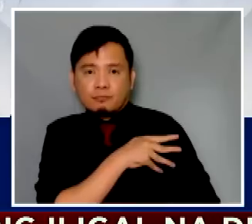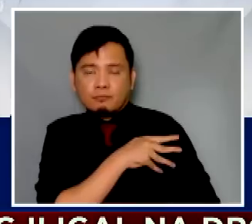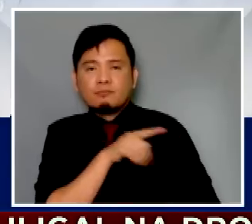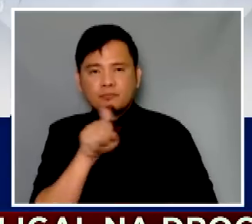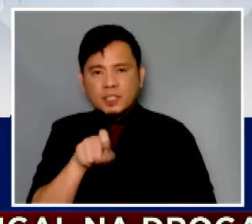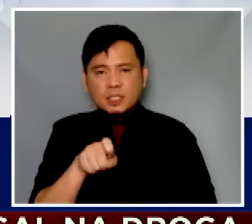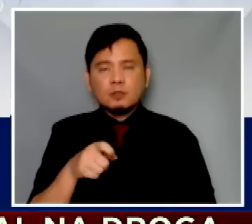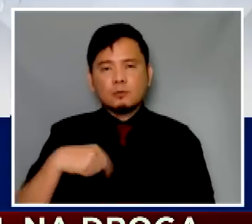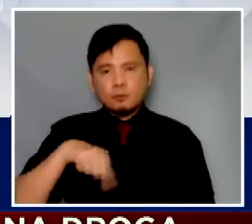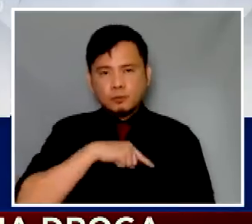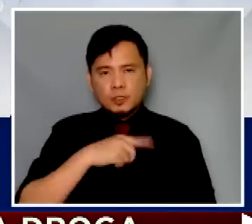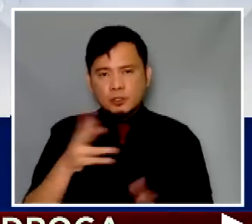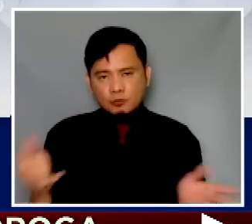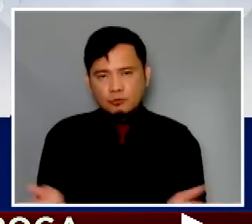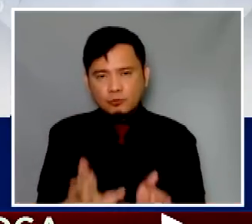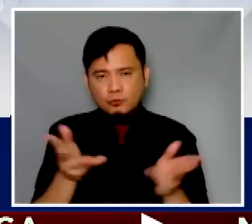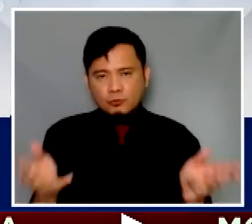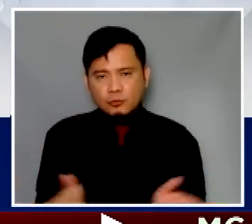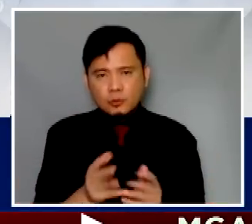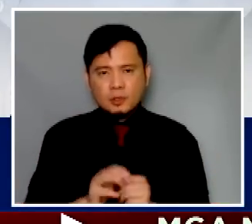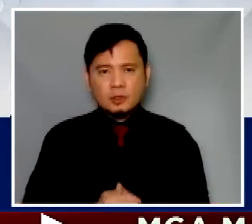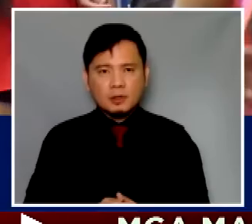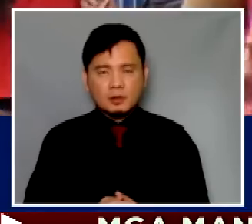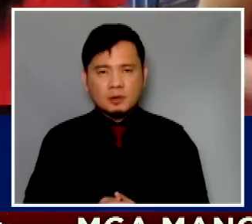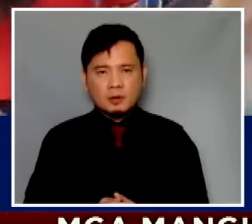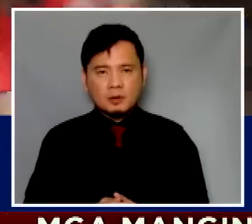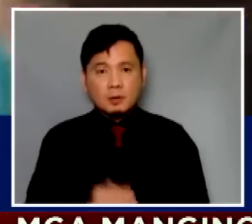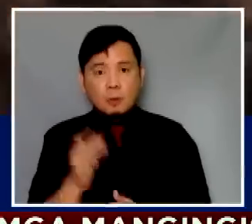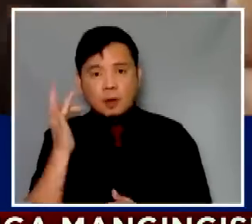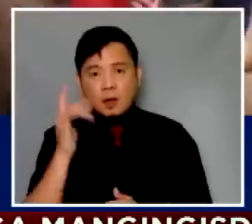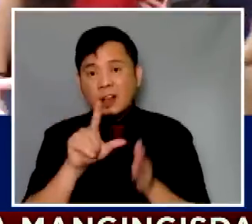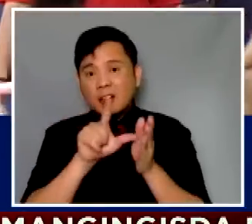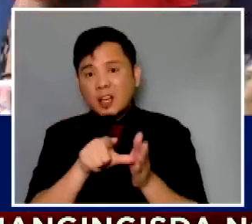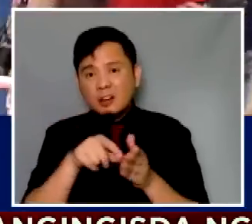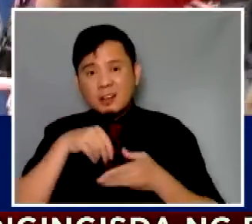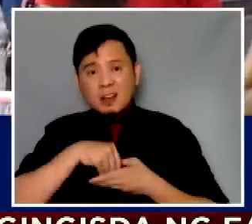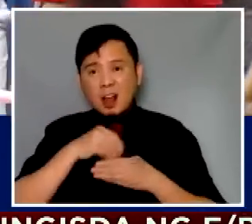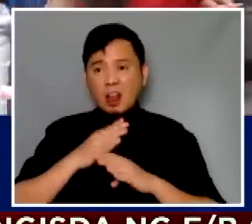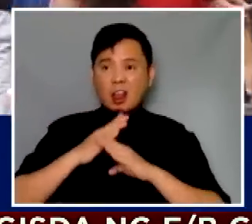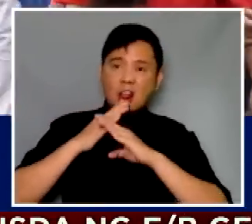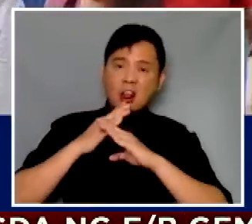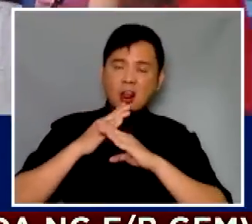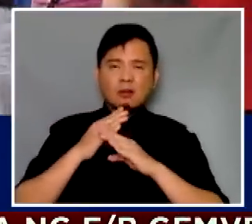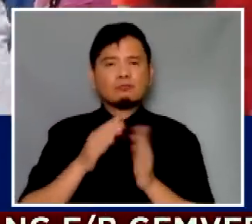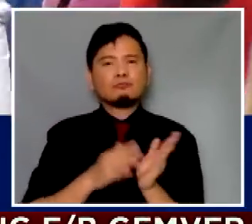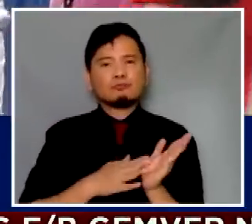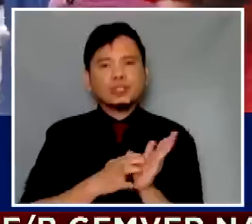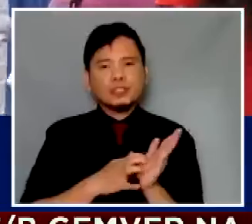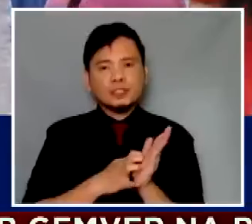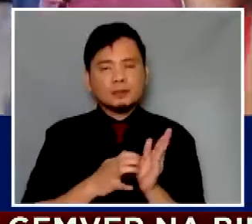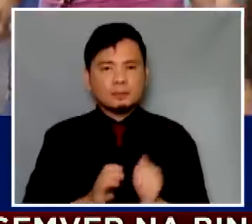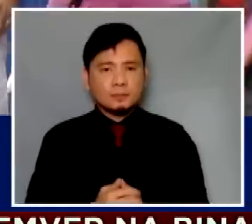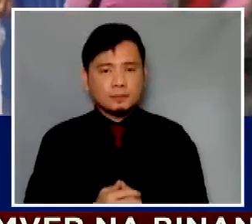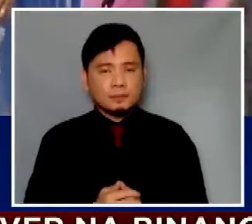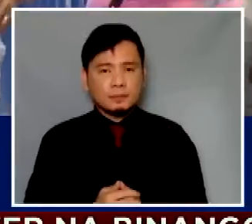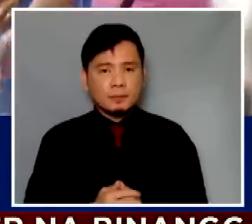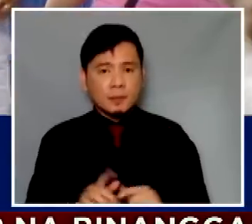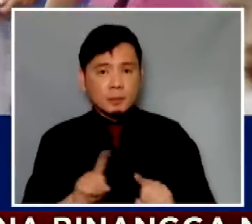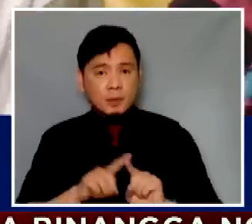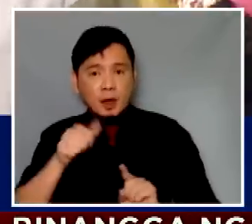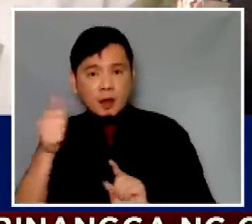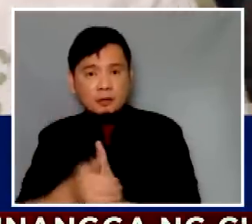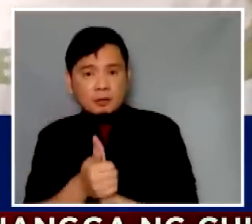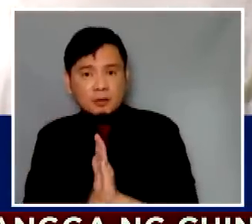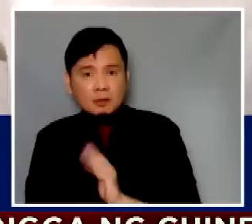it because of the waning immunity over time. Pero para sa isang infectious disease specialist, hindi pa